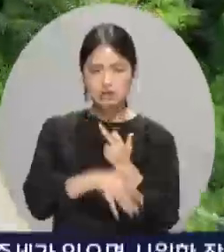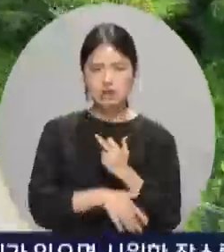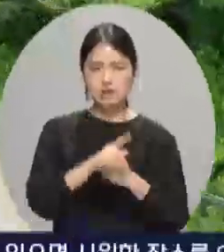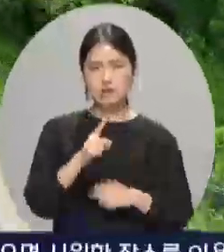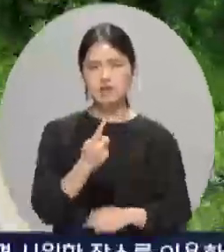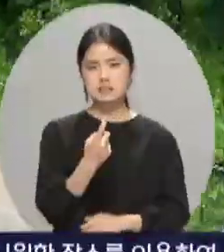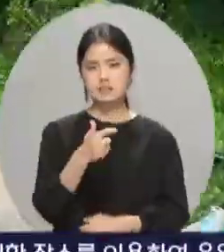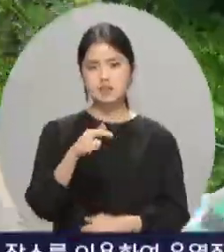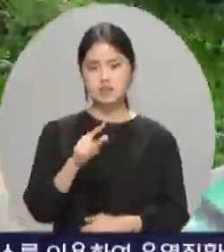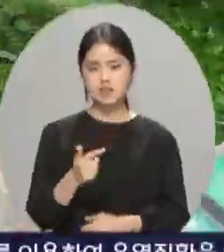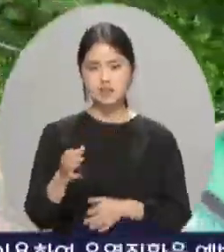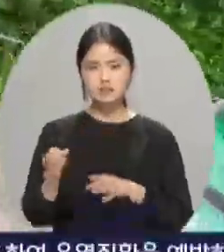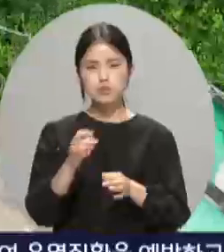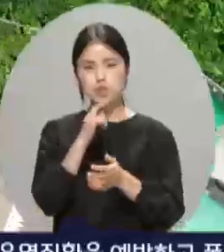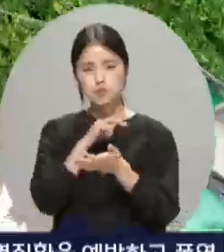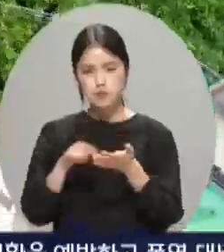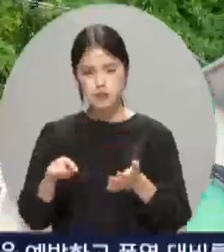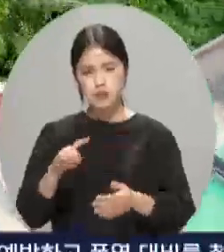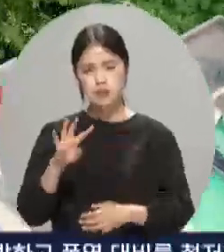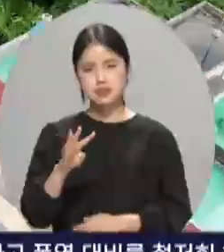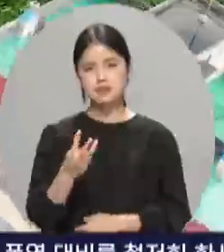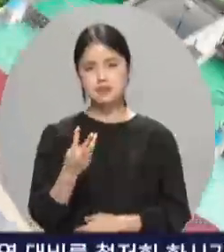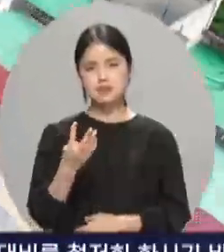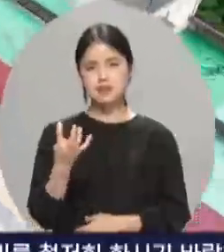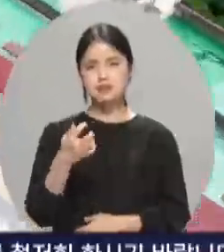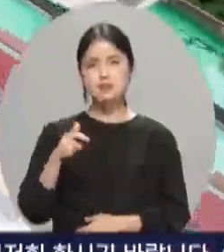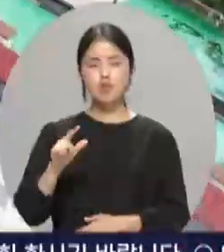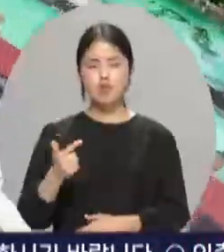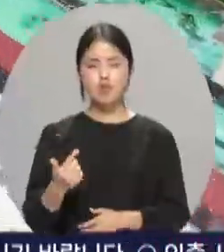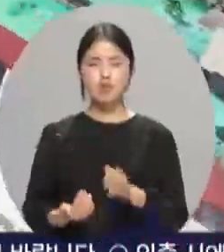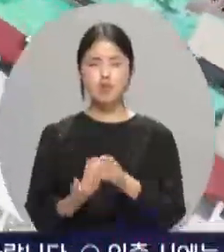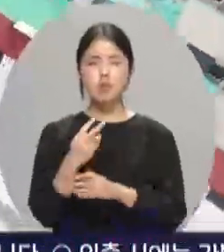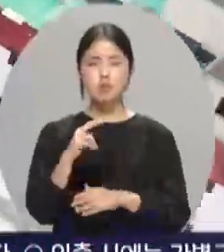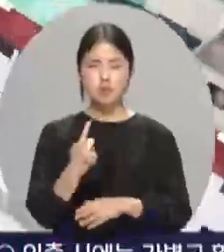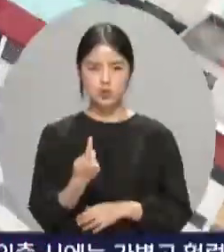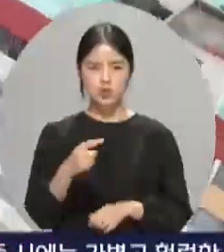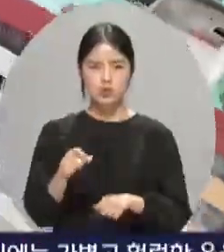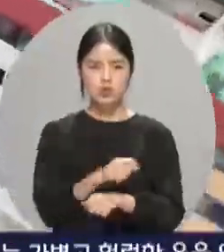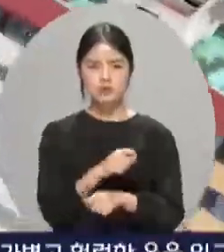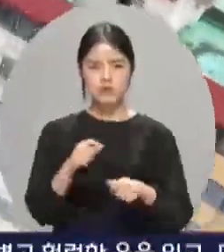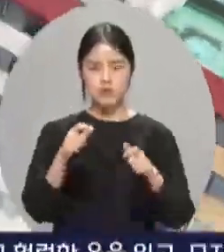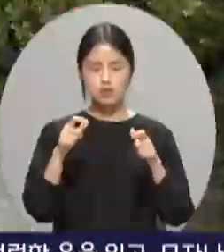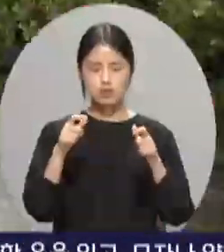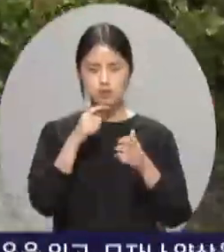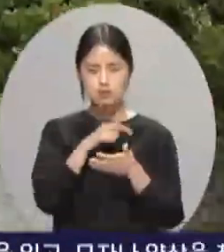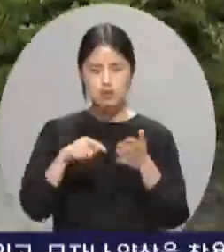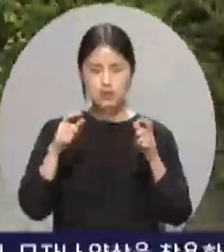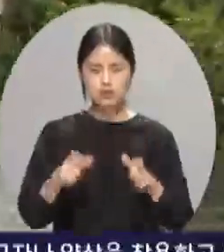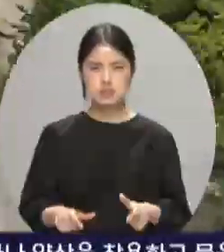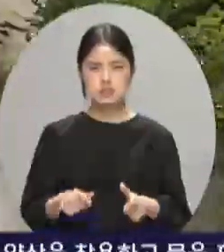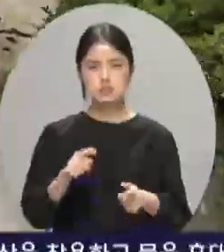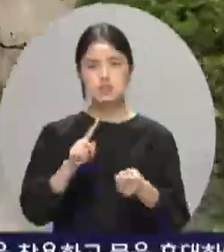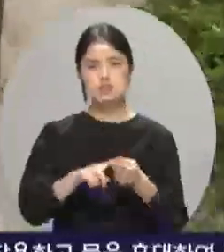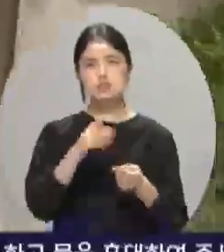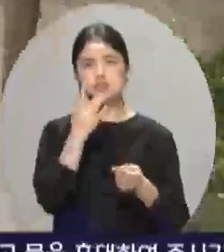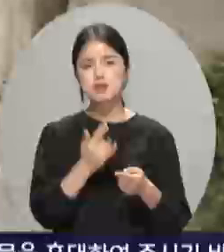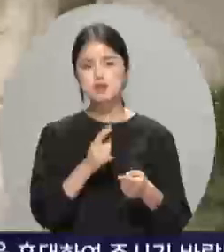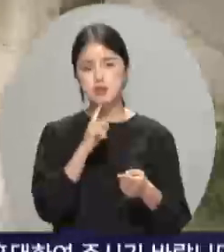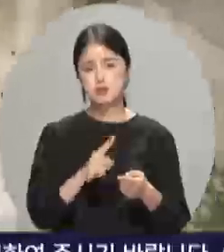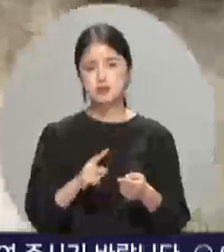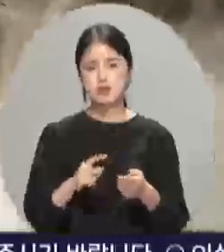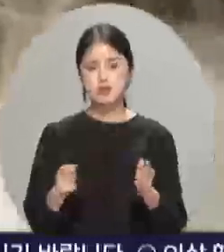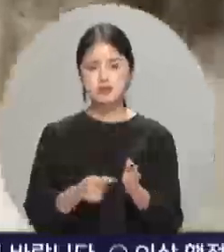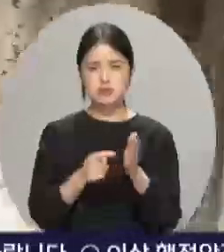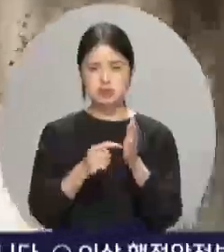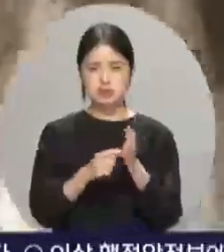건, 소상공인 피해 340여 건이 발생했음에도 특별 재난지역에서는 제외됐다고 밝혔습니다. 또